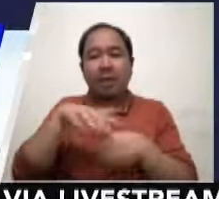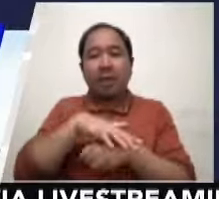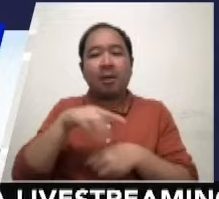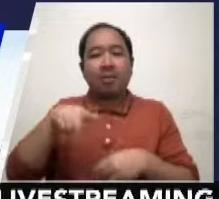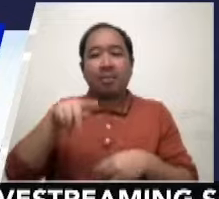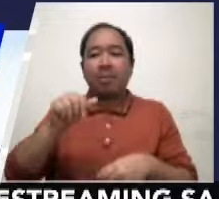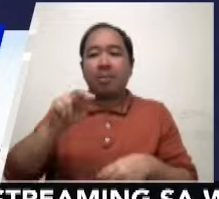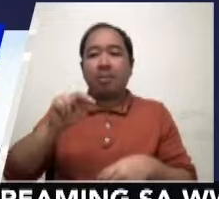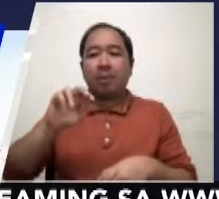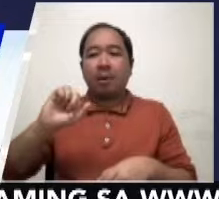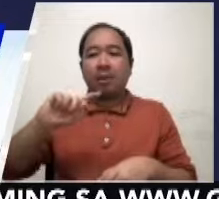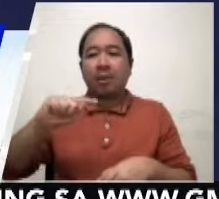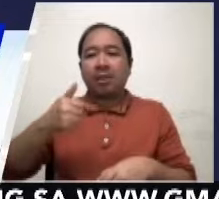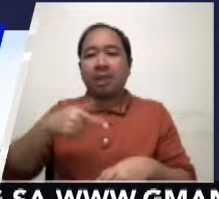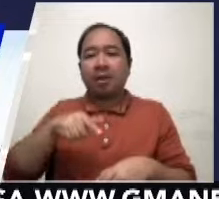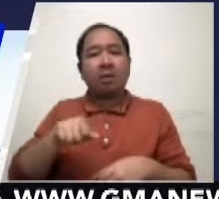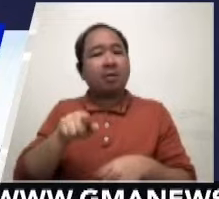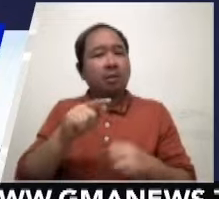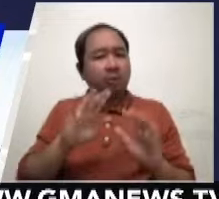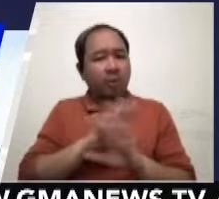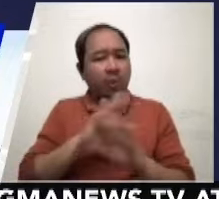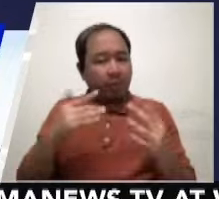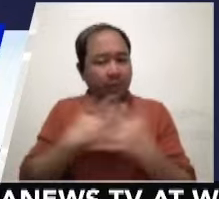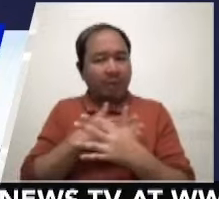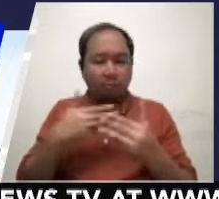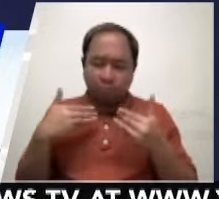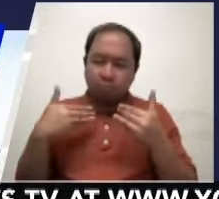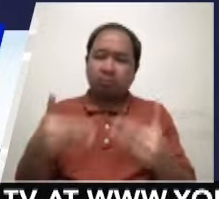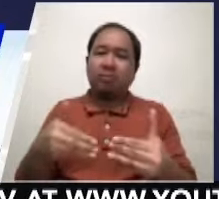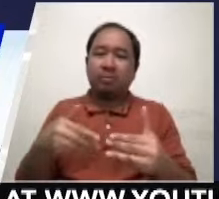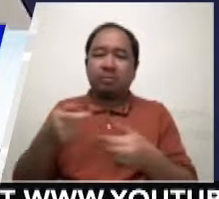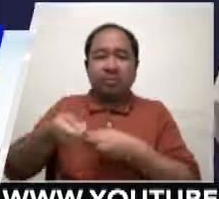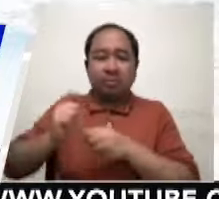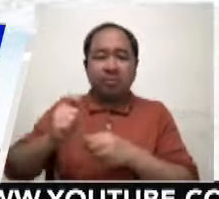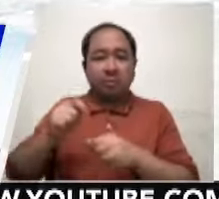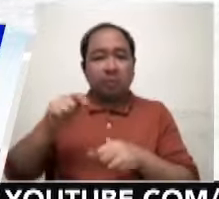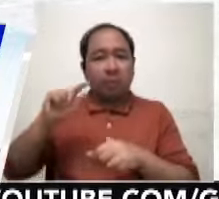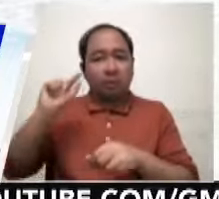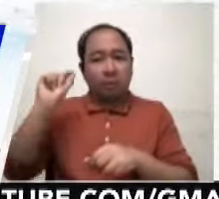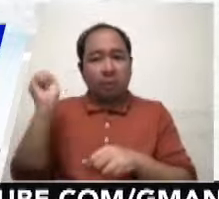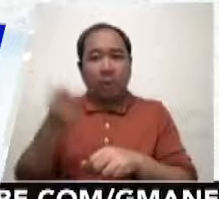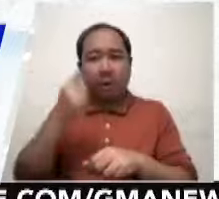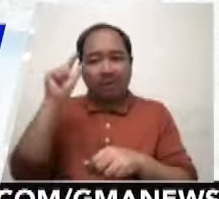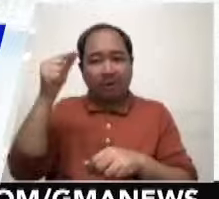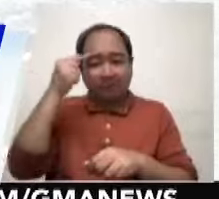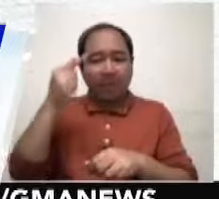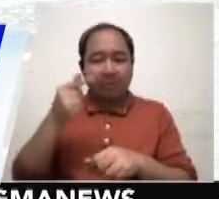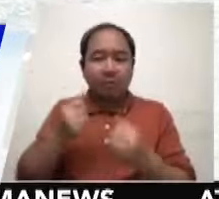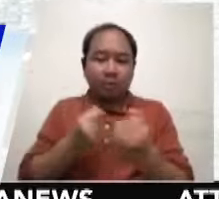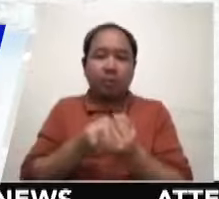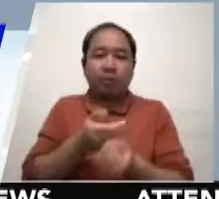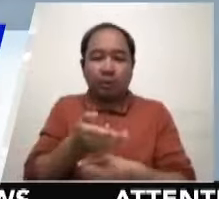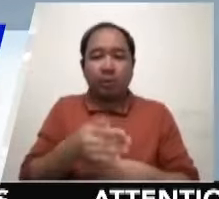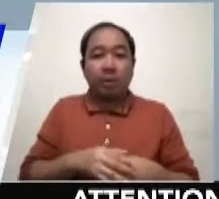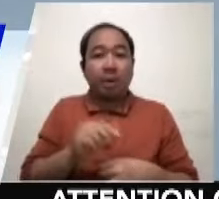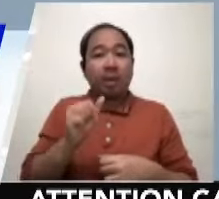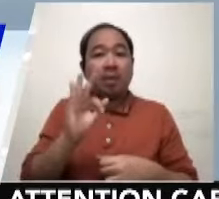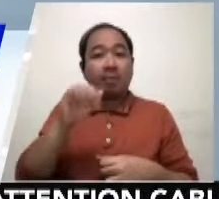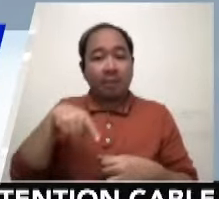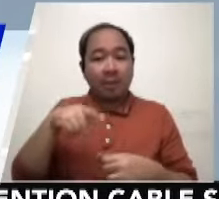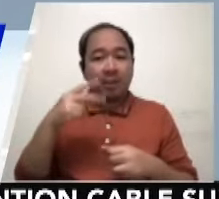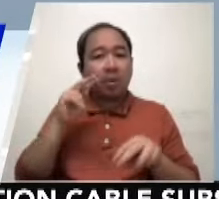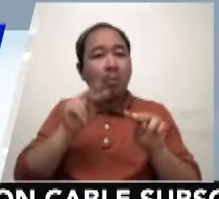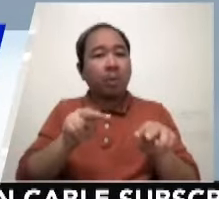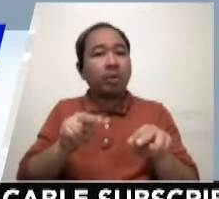magpatuloy lamang kayo at the AFP and the entire government is behind you. Sa latest monitoring ng AFP, 19 na lang ang